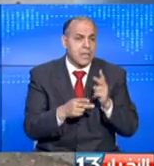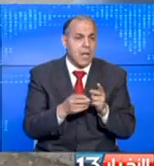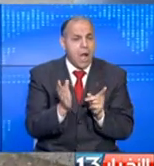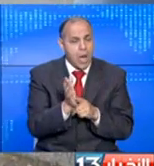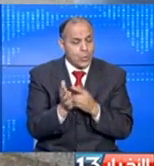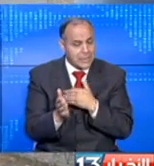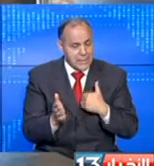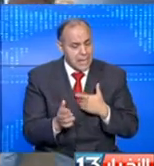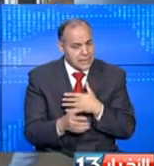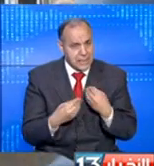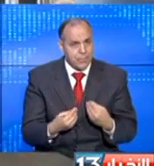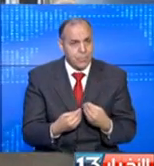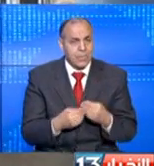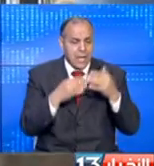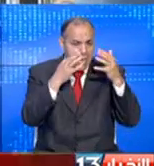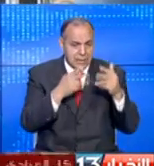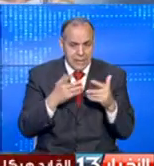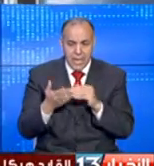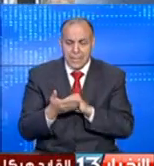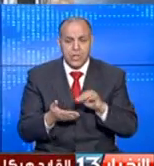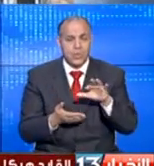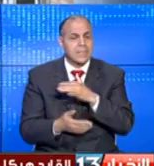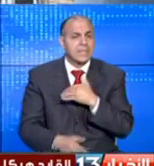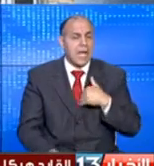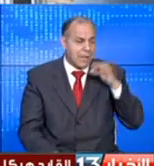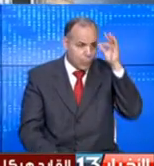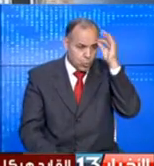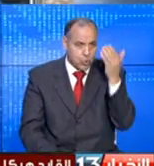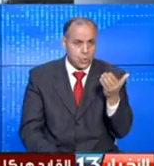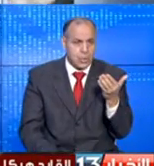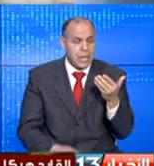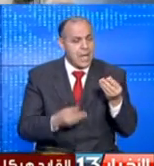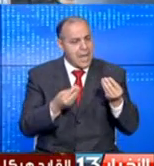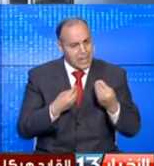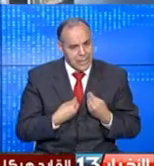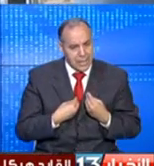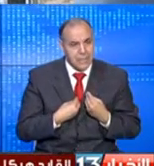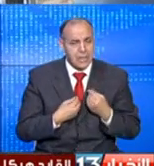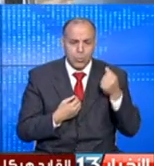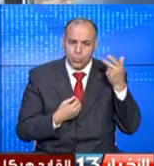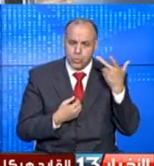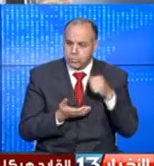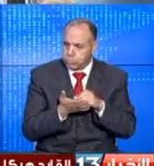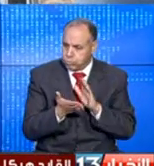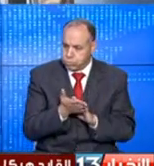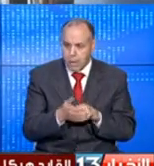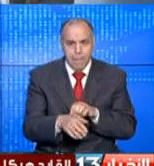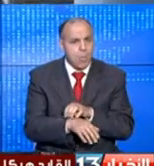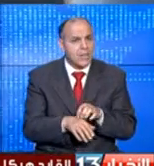بالقواعد الصحية السليمة. لأنه إحصائيات الإدارة الجهوية للصحة بتونس أعطتنا أنه أكبر أرقام مسجلة في